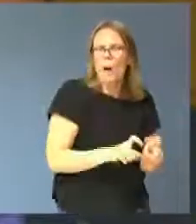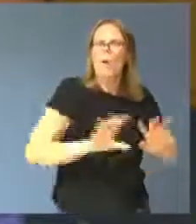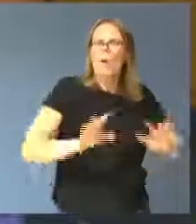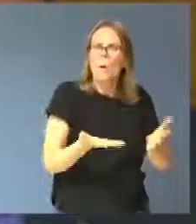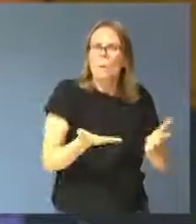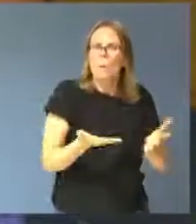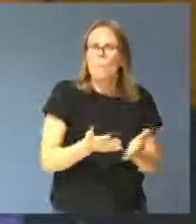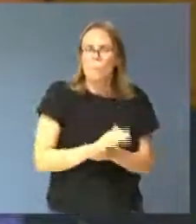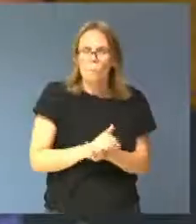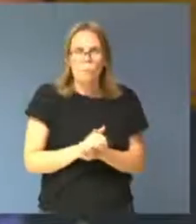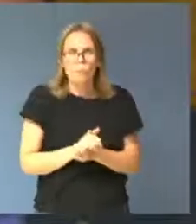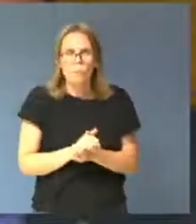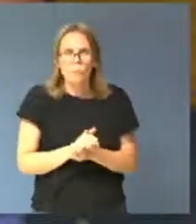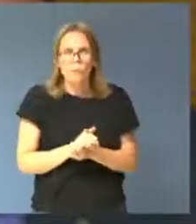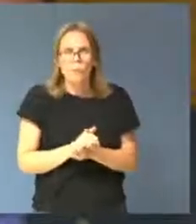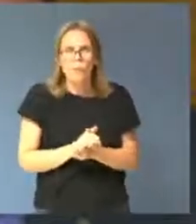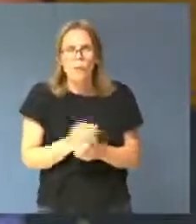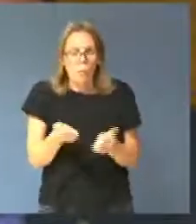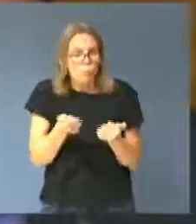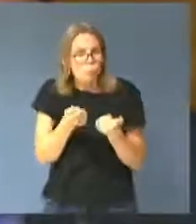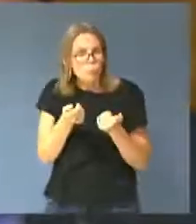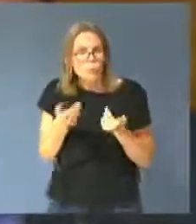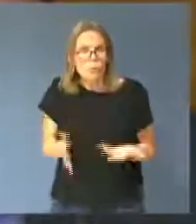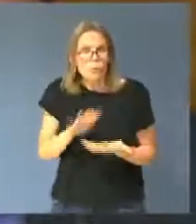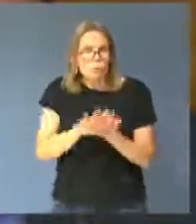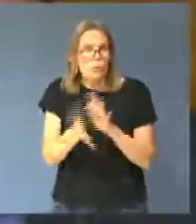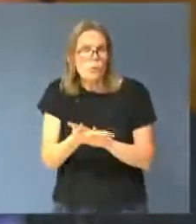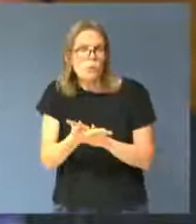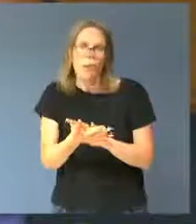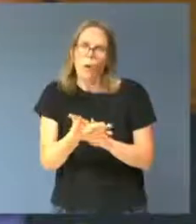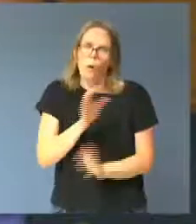diverses associations de lutte contre l'addiction sont plutôt favorables à ce débat.